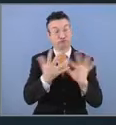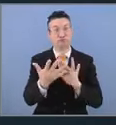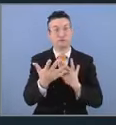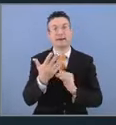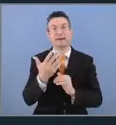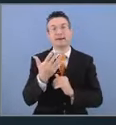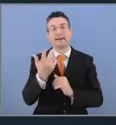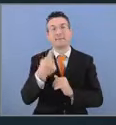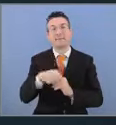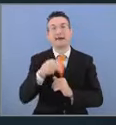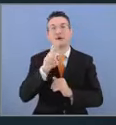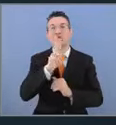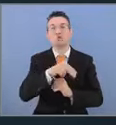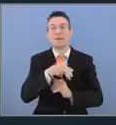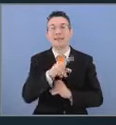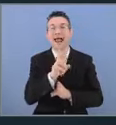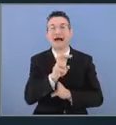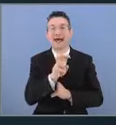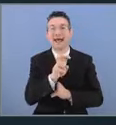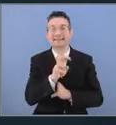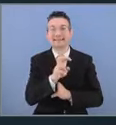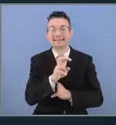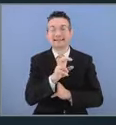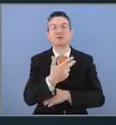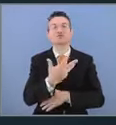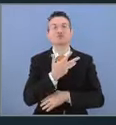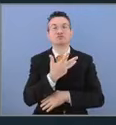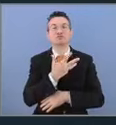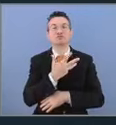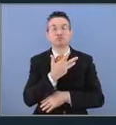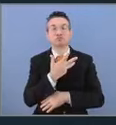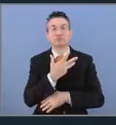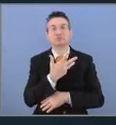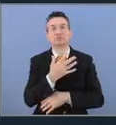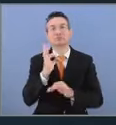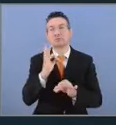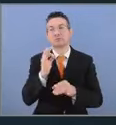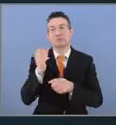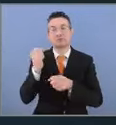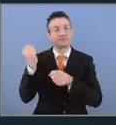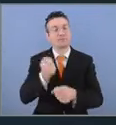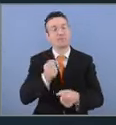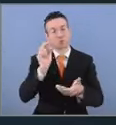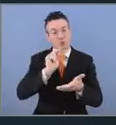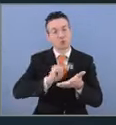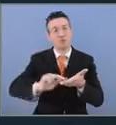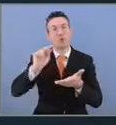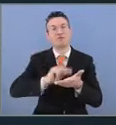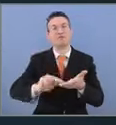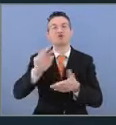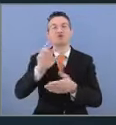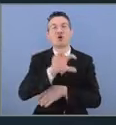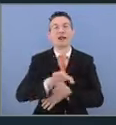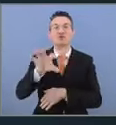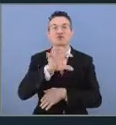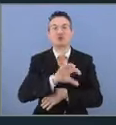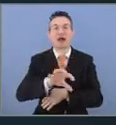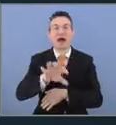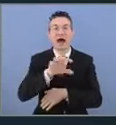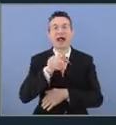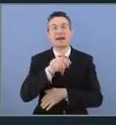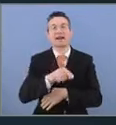2020 è stato proprio l'istituzione di un ufficio regionale volto alla semplificazione